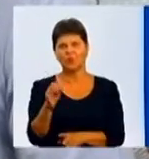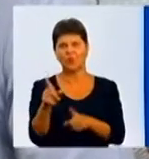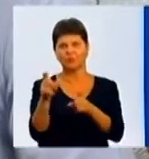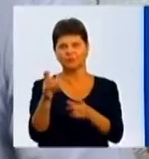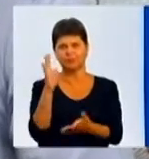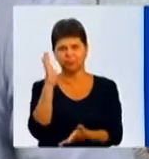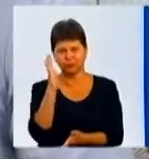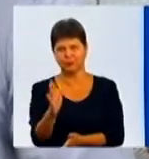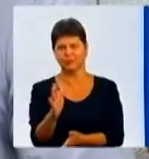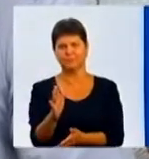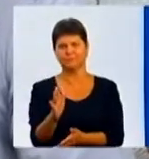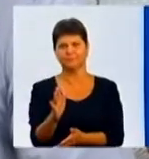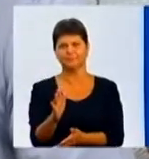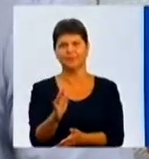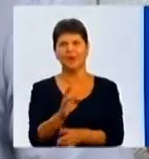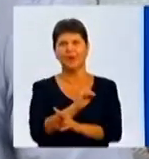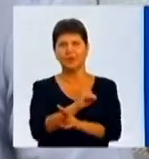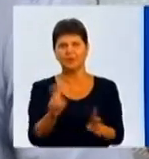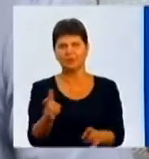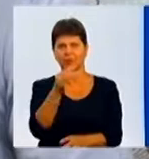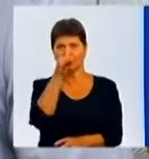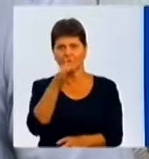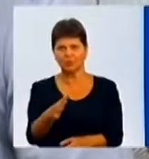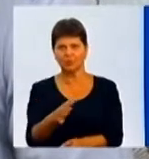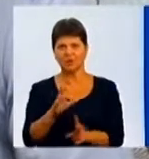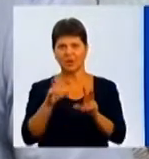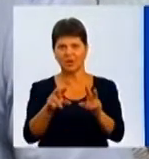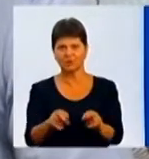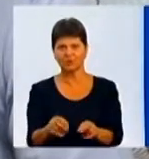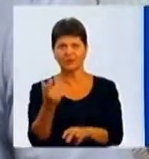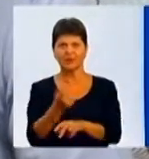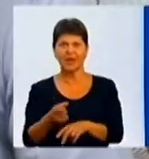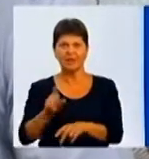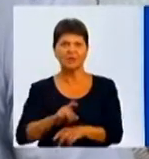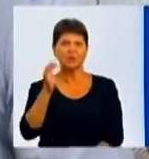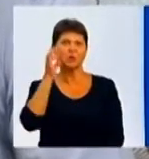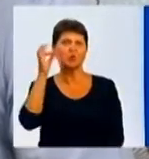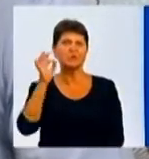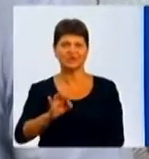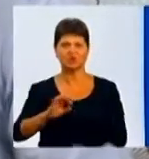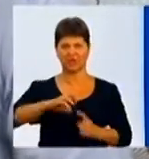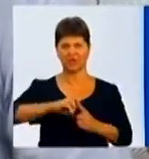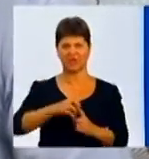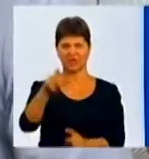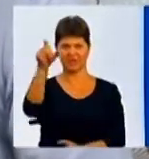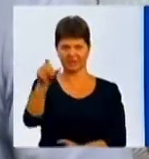таки, ніхто не може гарантувати. Найбільш досвідчений грибник, який збирає,